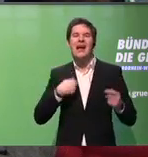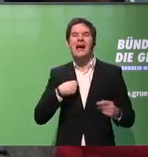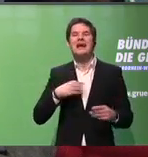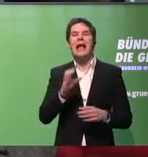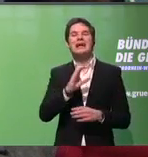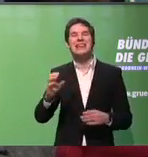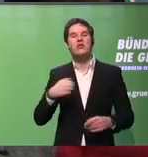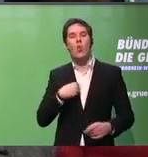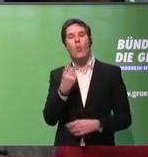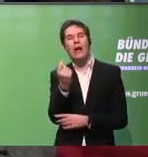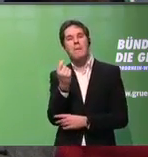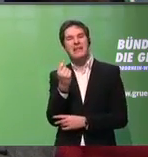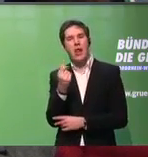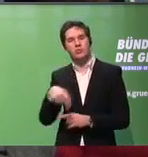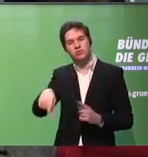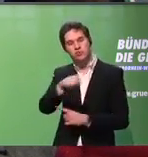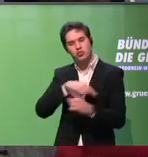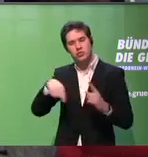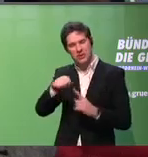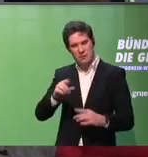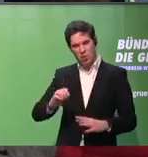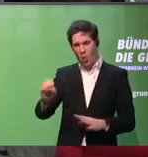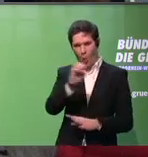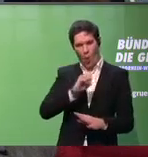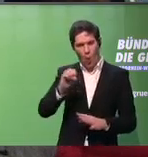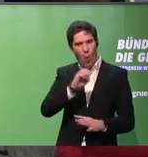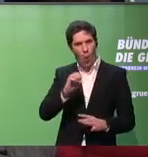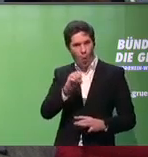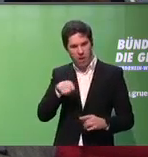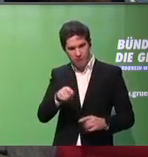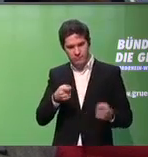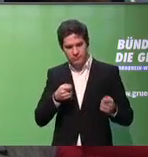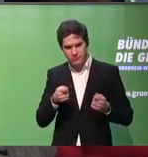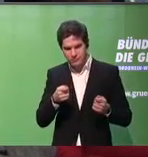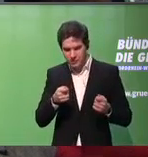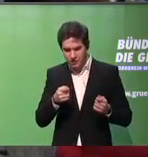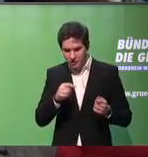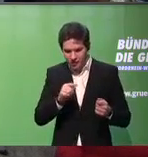in Kombination mit einer europäisch koordinierten,